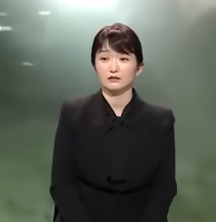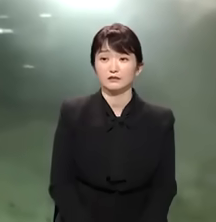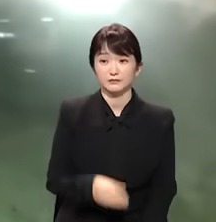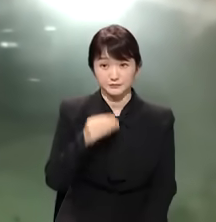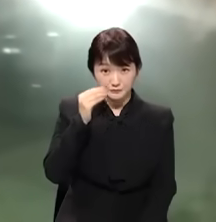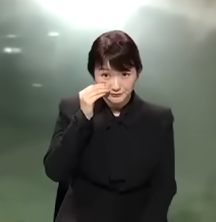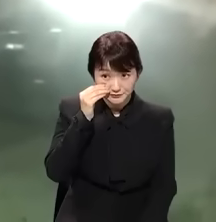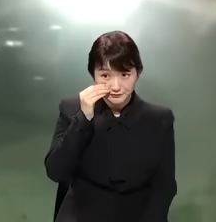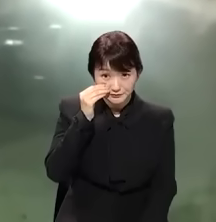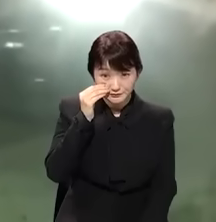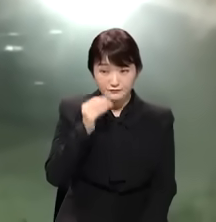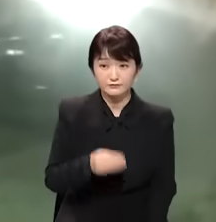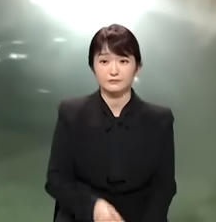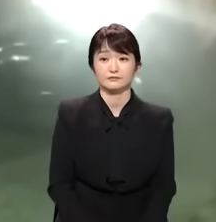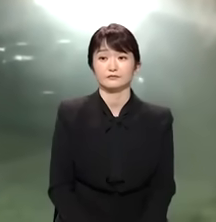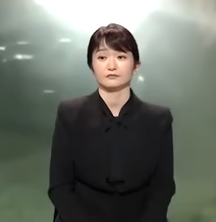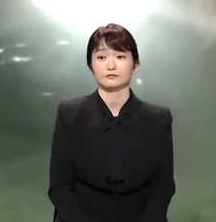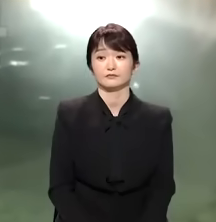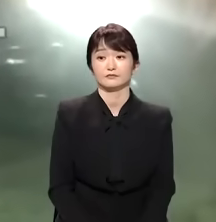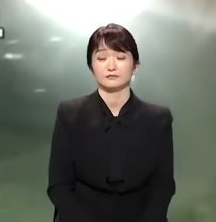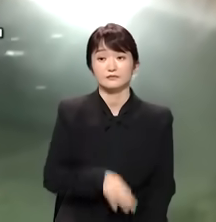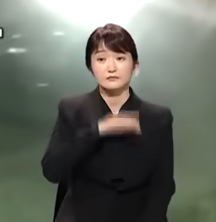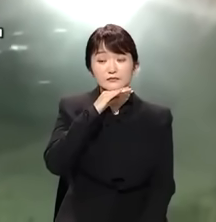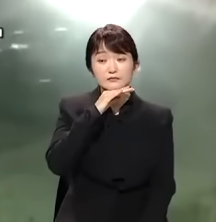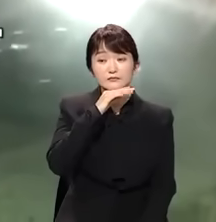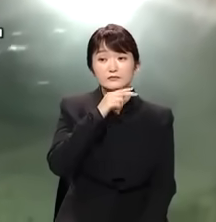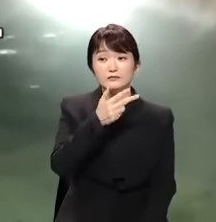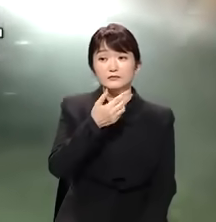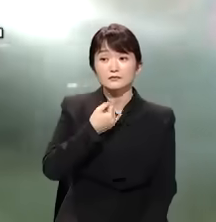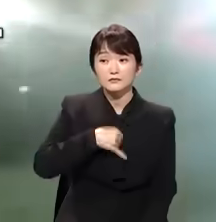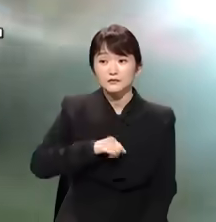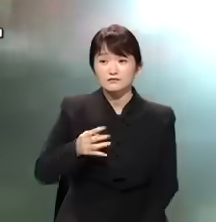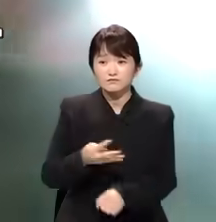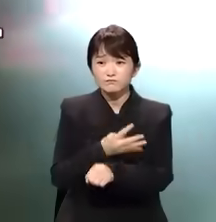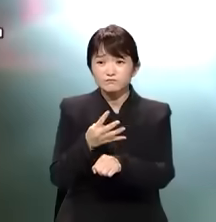630 old with